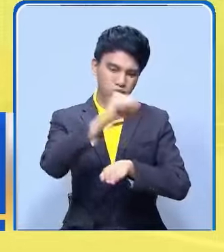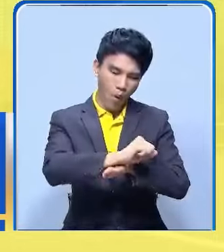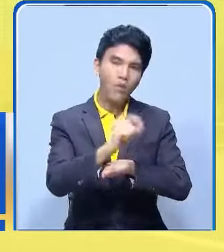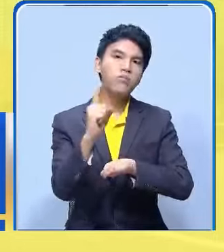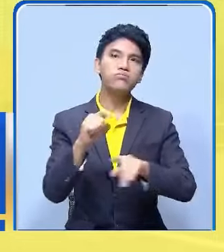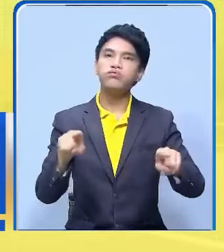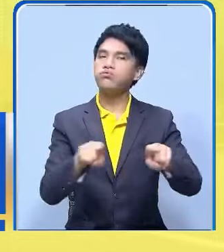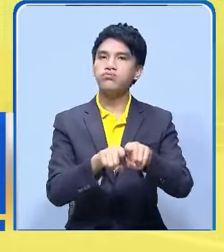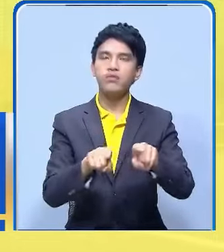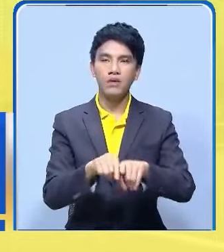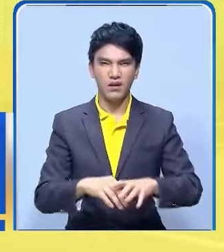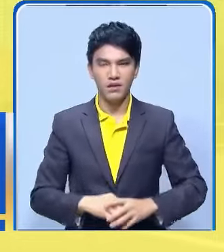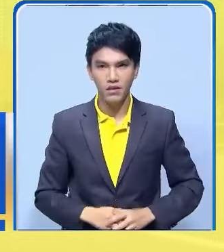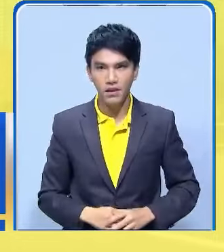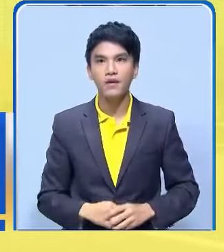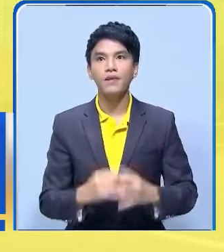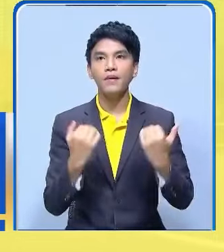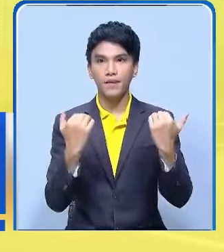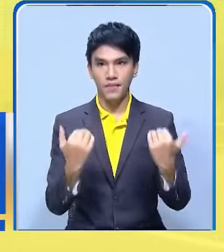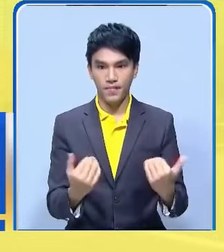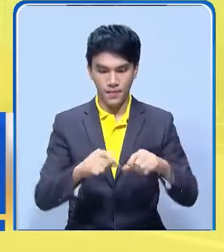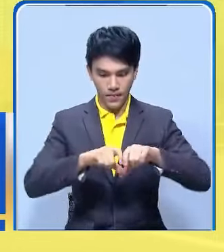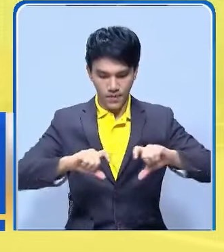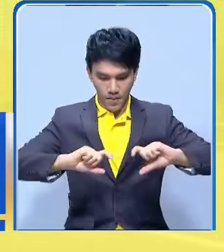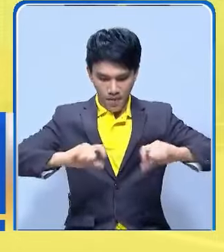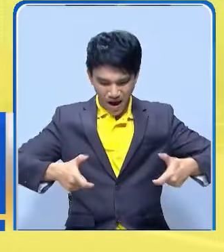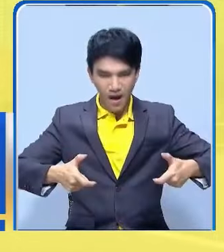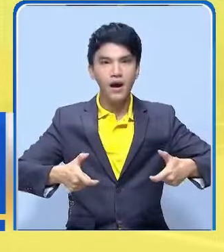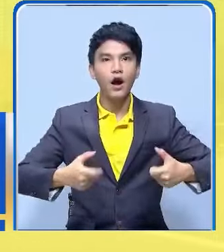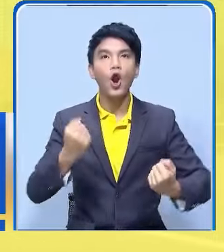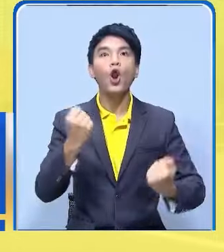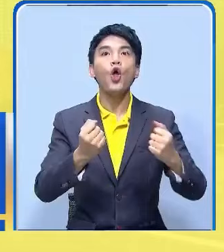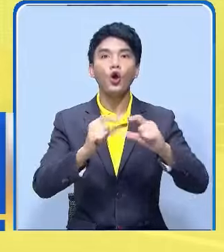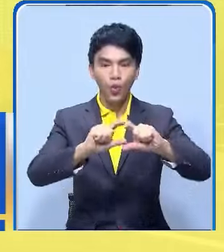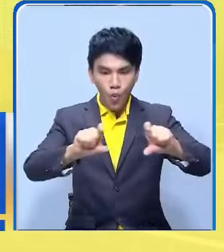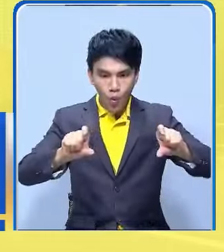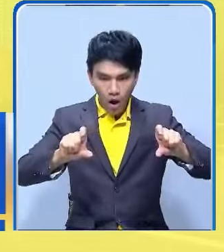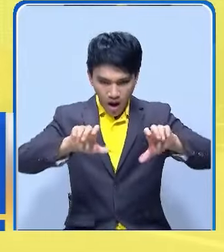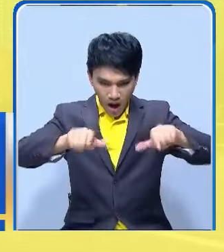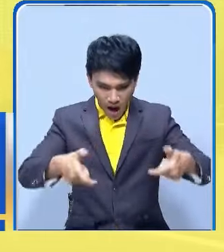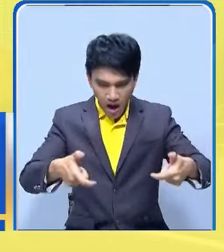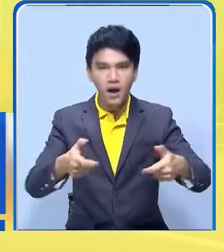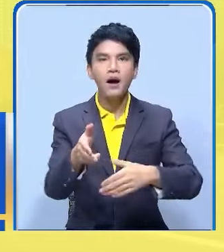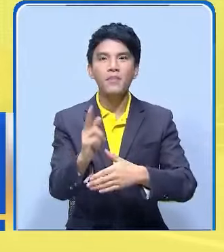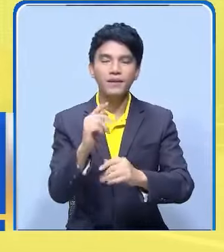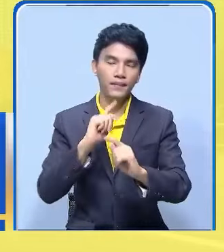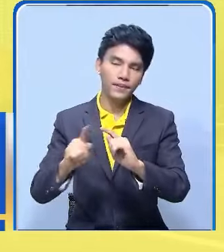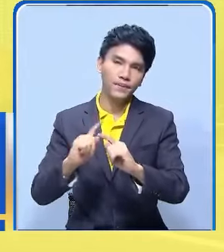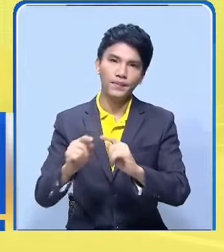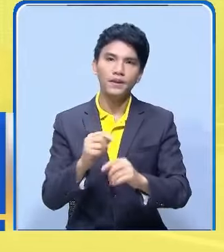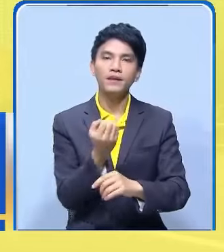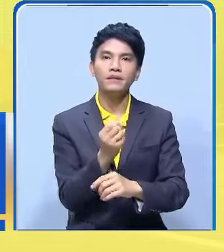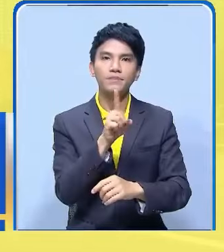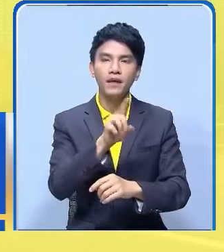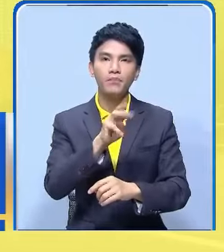นะคะคุณผู้ชมกันชนด้านหน้าหักหลุดจากตัวรถเจ้าหน้าที่ยังพบปืนอาวุธปืนเนี่ยขนาด11ม